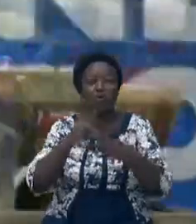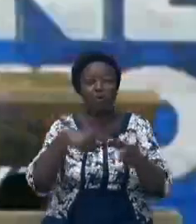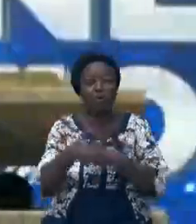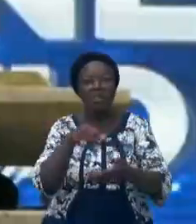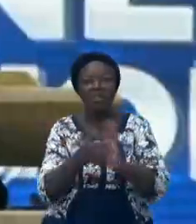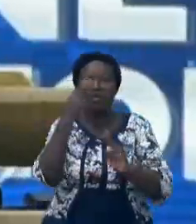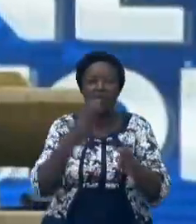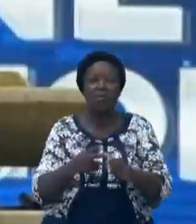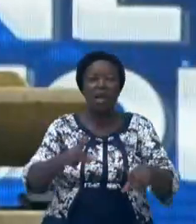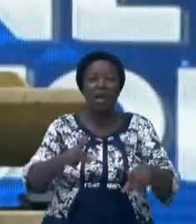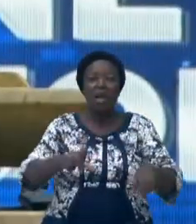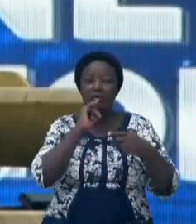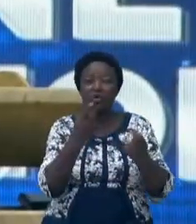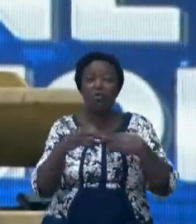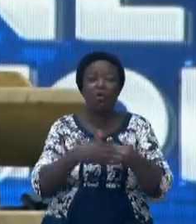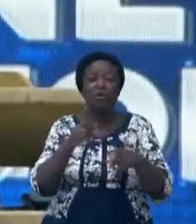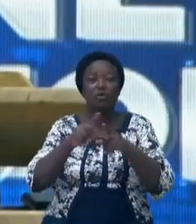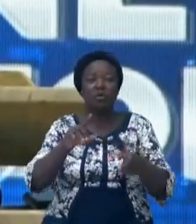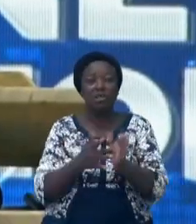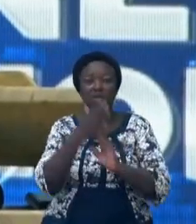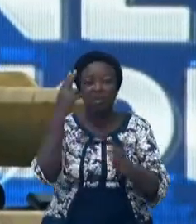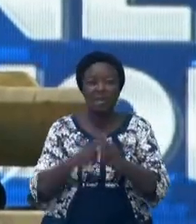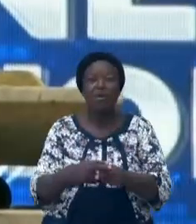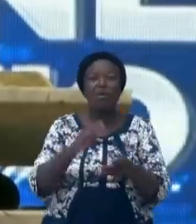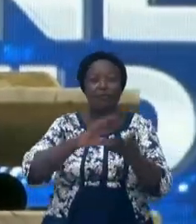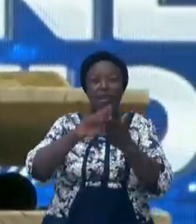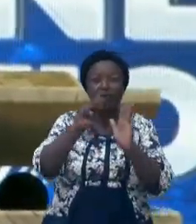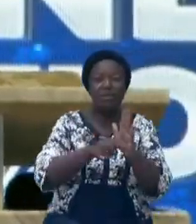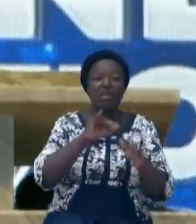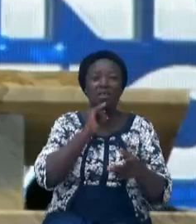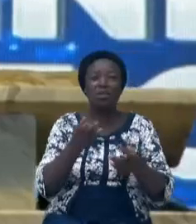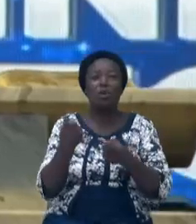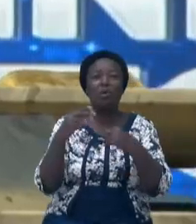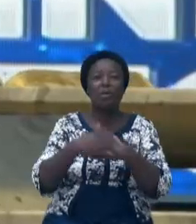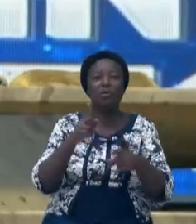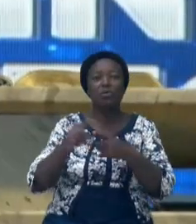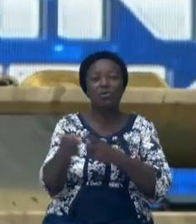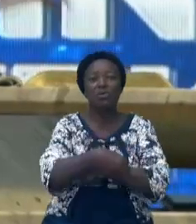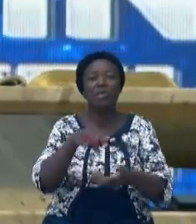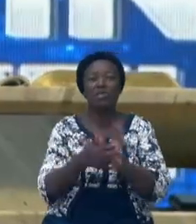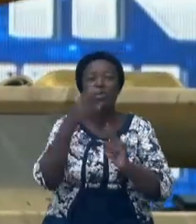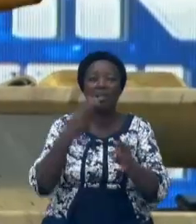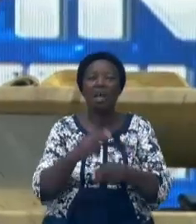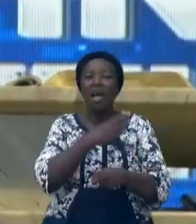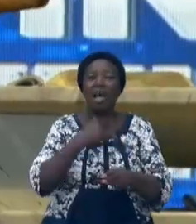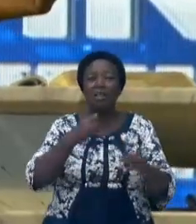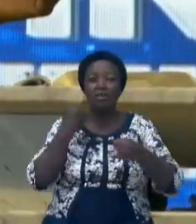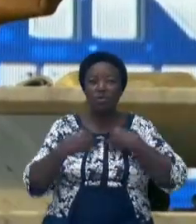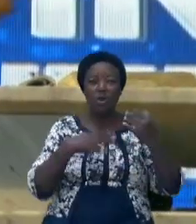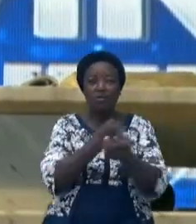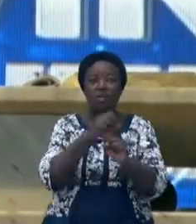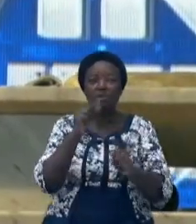vie ça reviendra aujourd'hui la vie reviendra dans ta vie le pardon